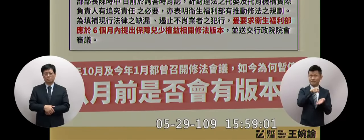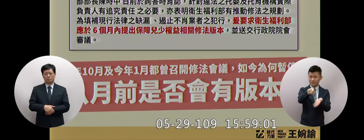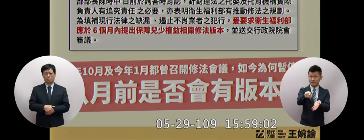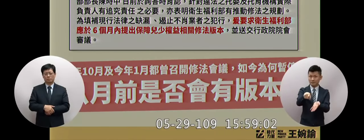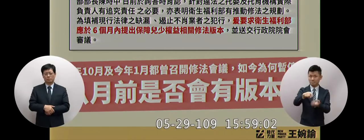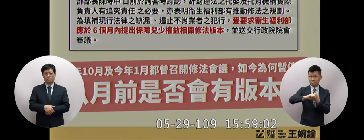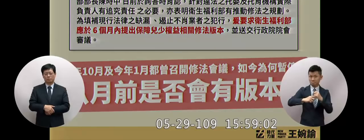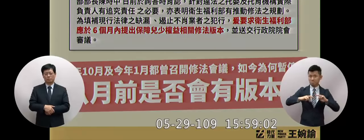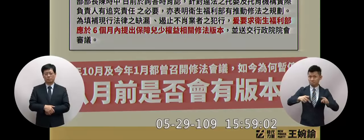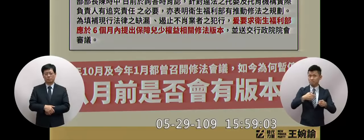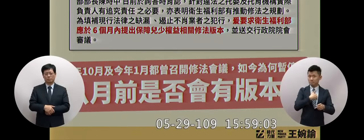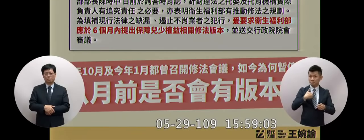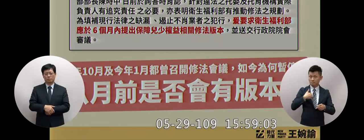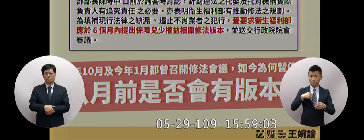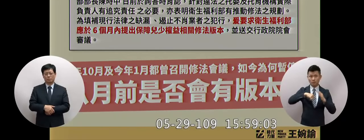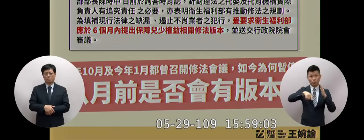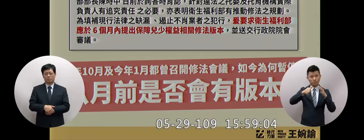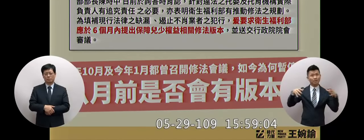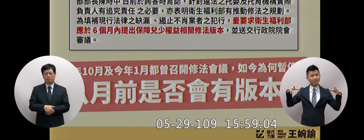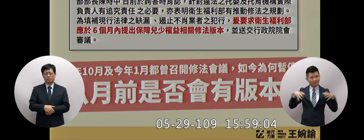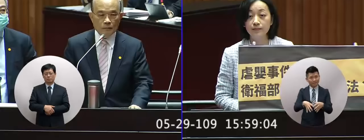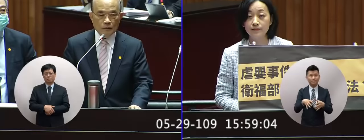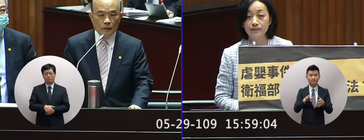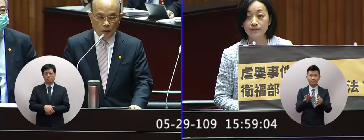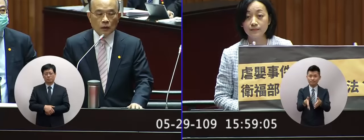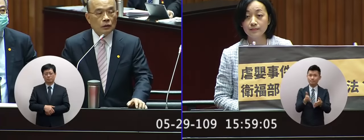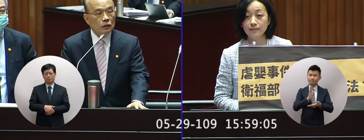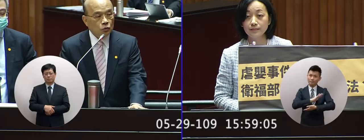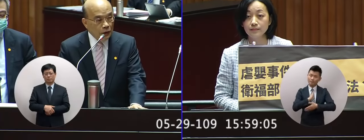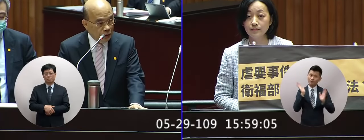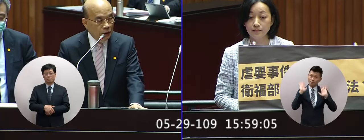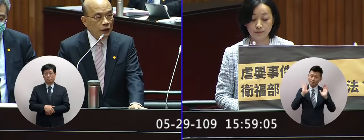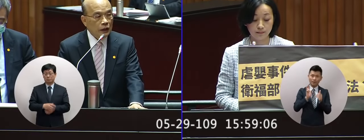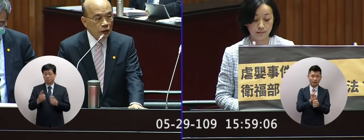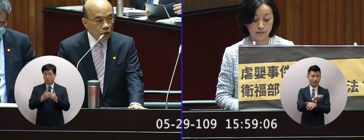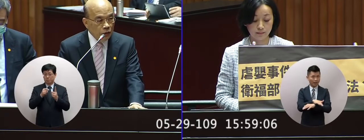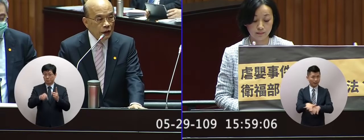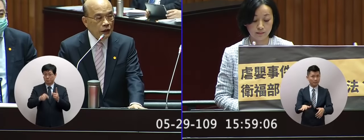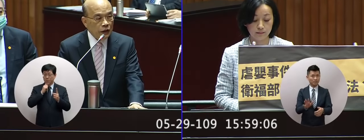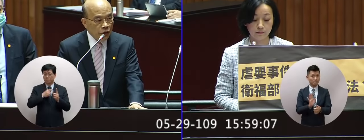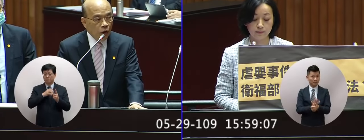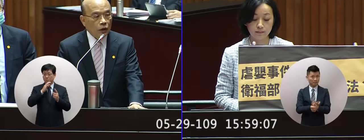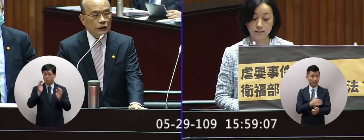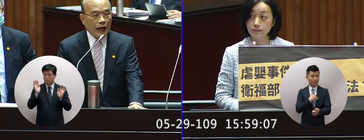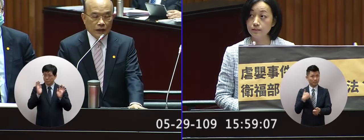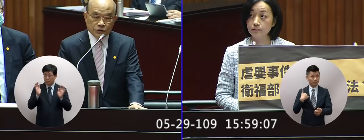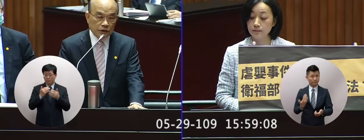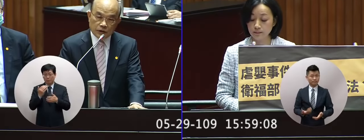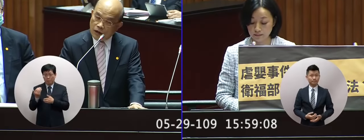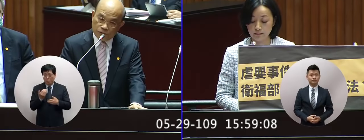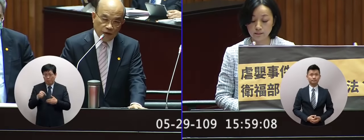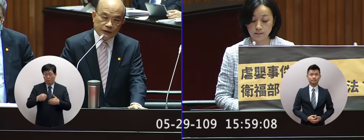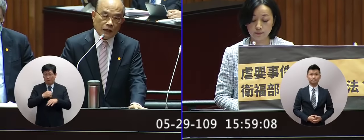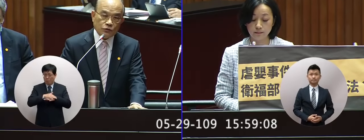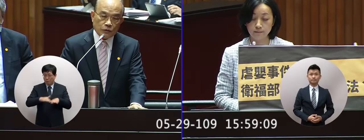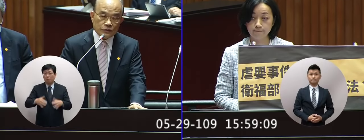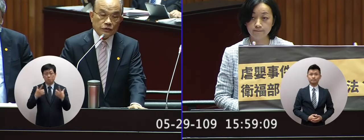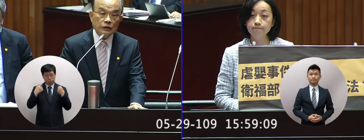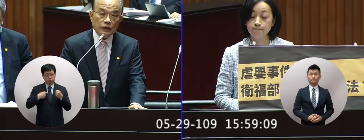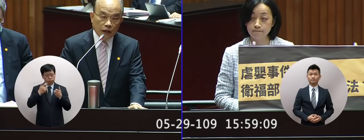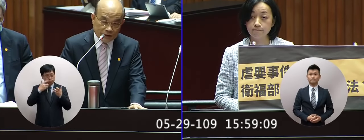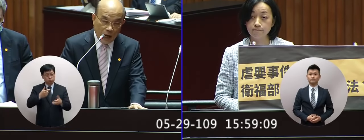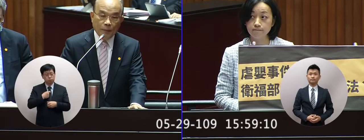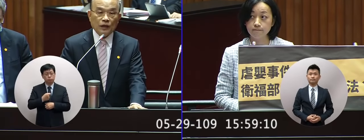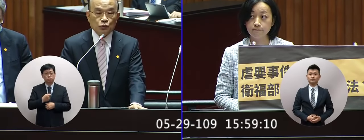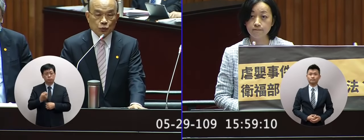是院长能够一起来推动这个儿童的安全、婴幼儿的安全？ 我对于婴幼儿的安全，这要非常重